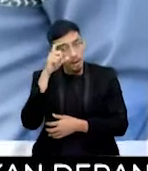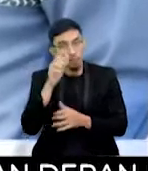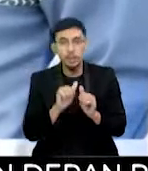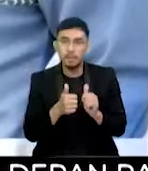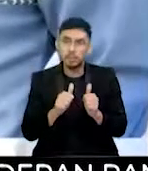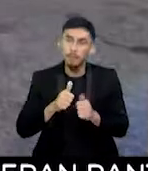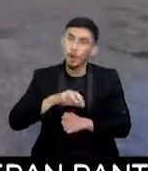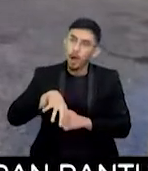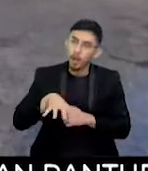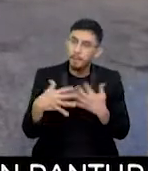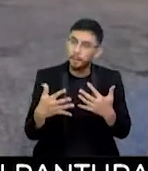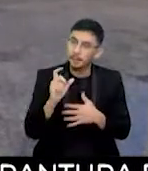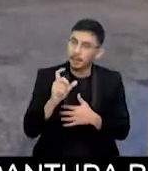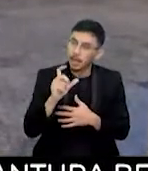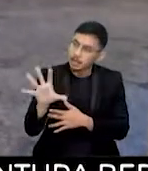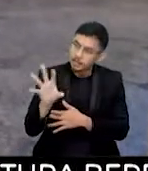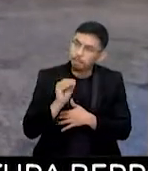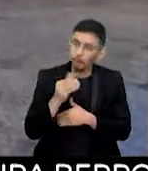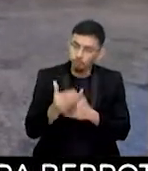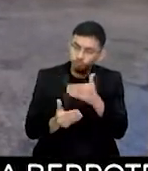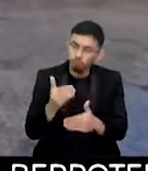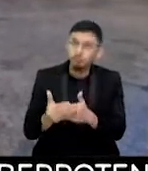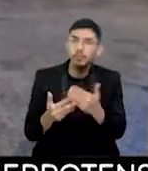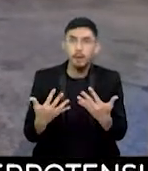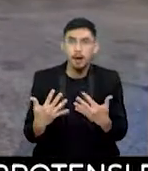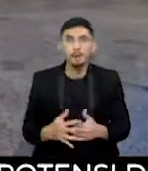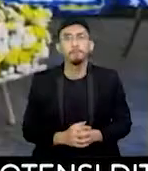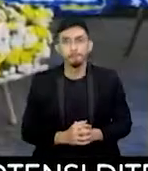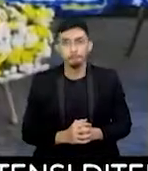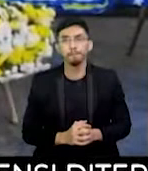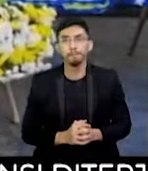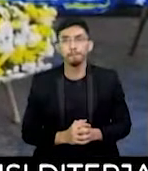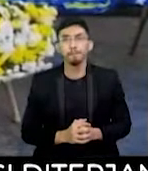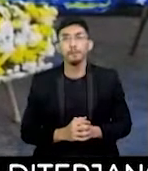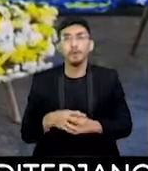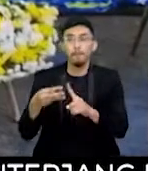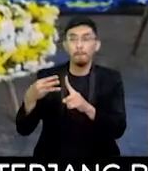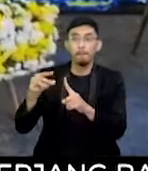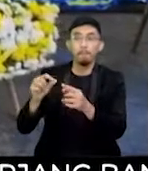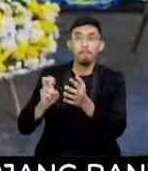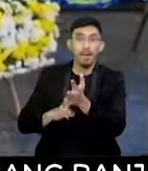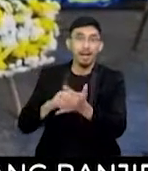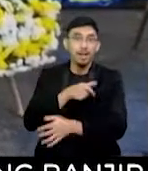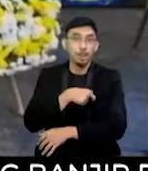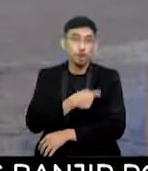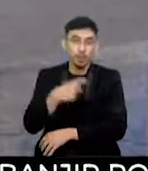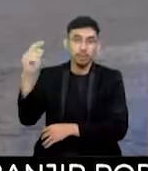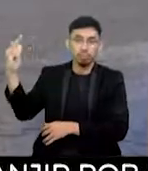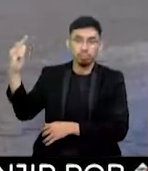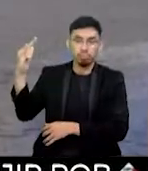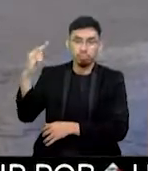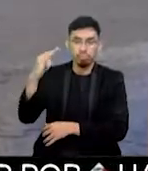skema penjemputan. Ridwan Kamil dan rombongan berangkat dari Bandara Udara Bern pada pukul 10.10 waktu Swiss